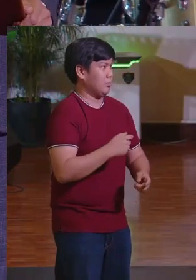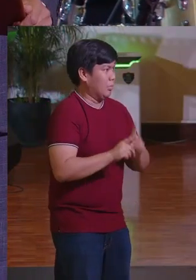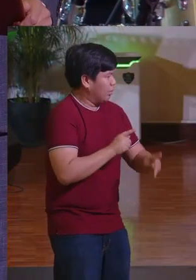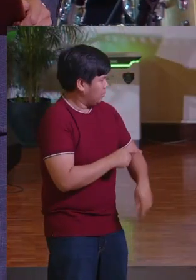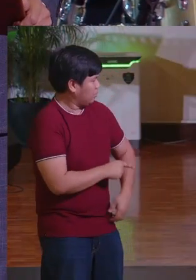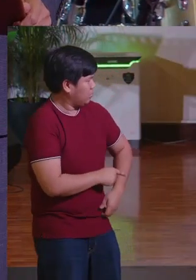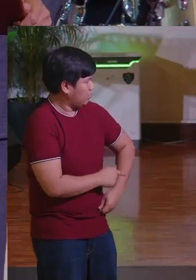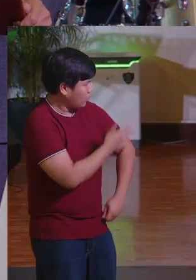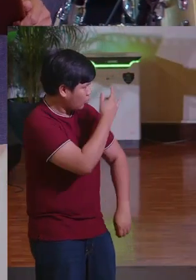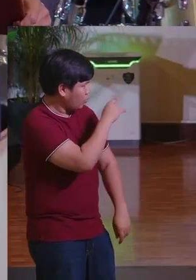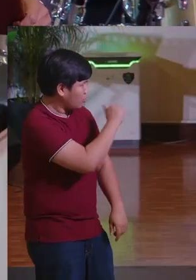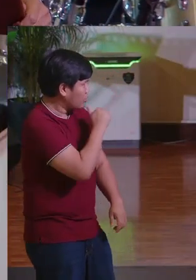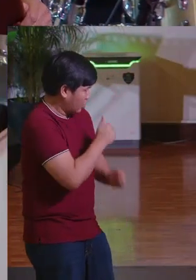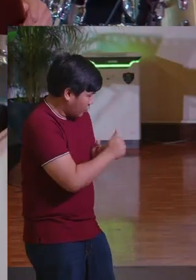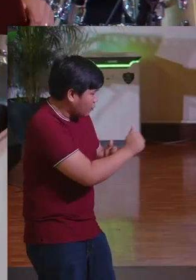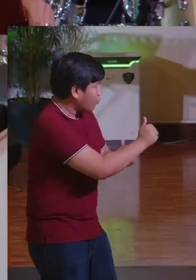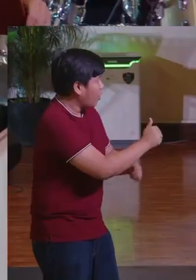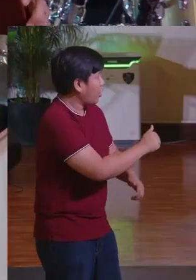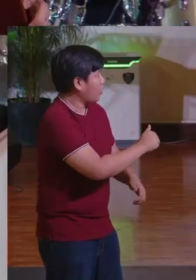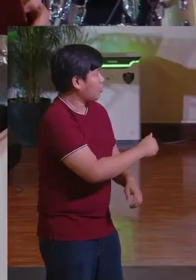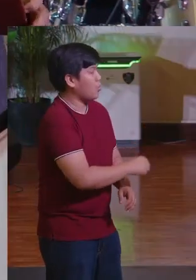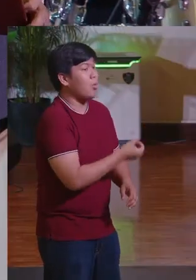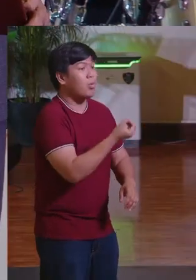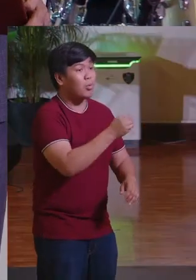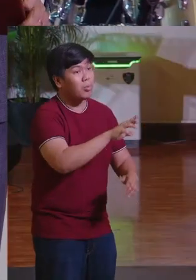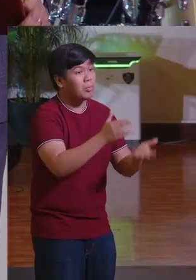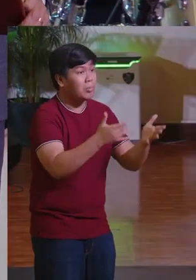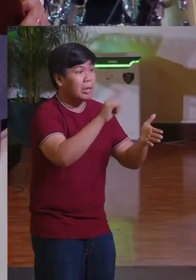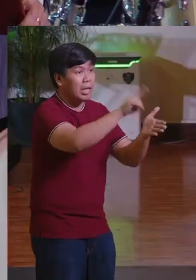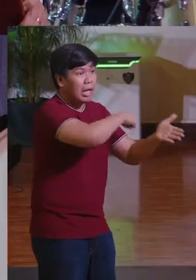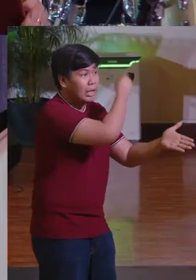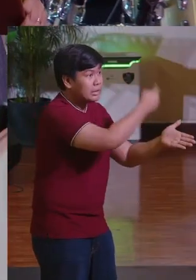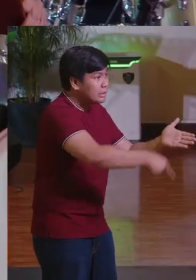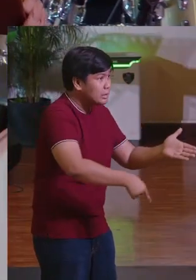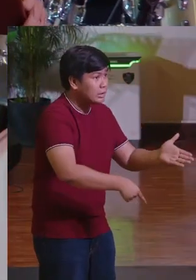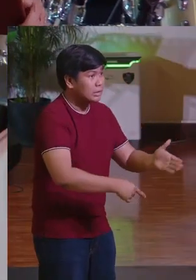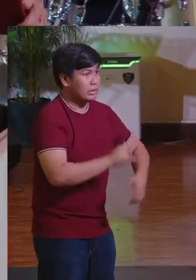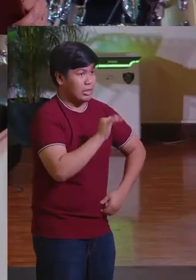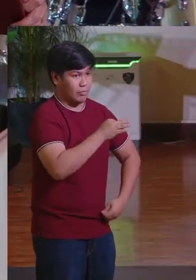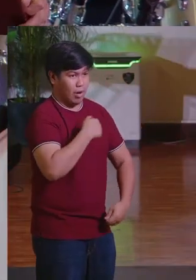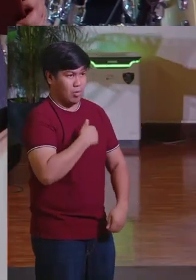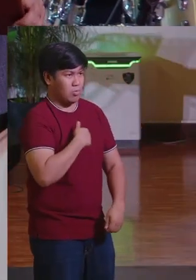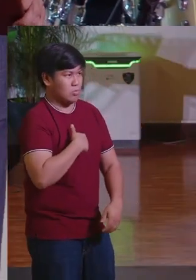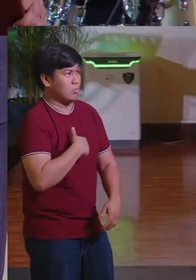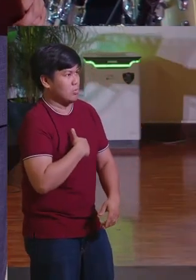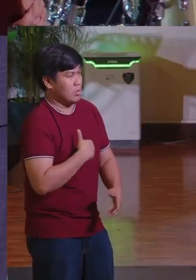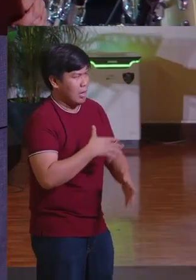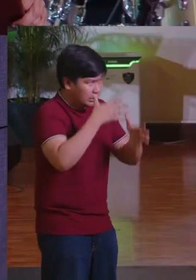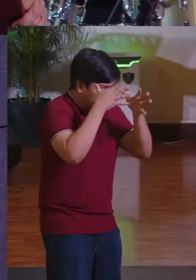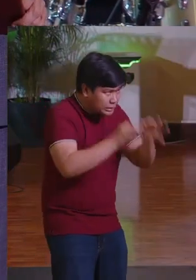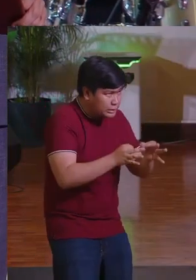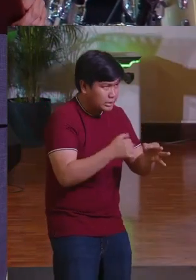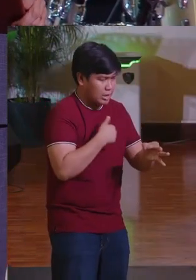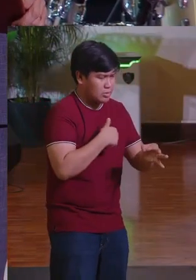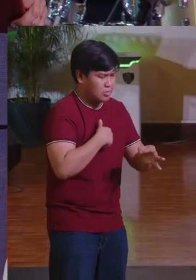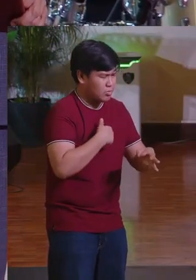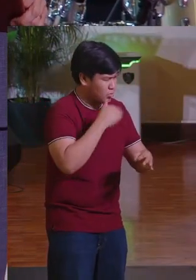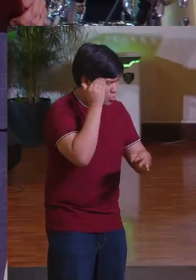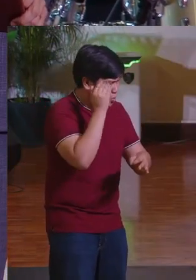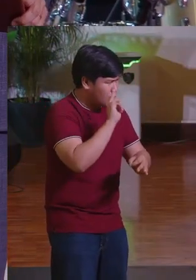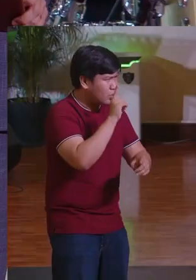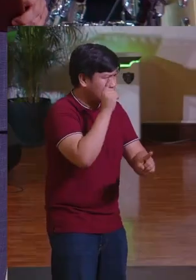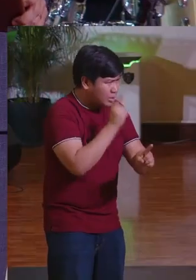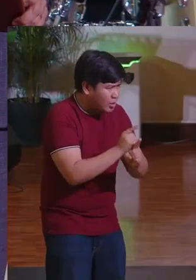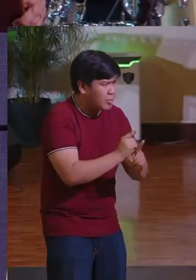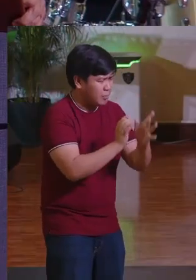kapwa. O kaya i-cancel out. Pag tayo po'y naninindigan sa mga issues at pinipili natin kung